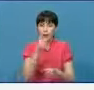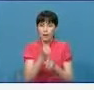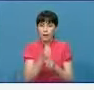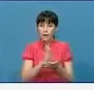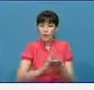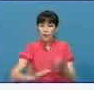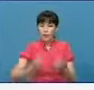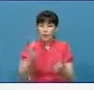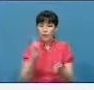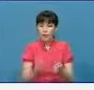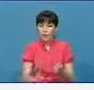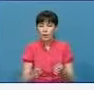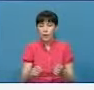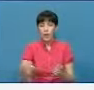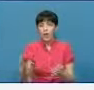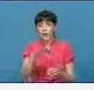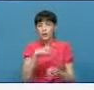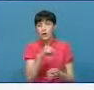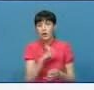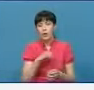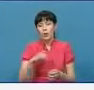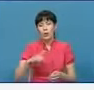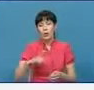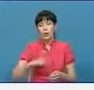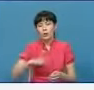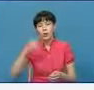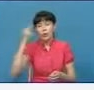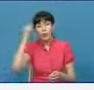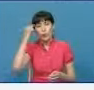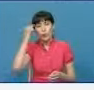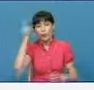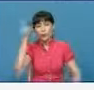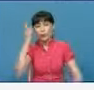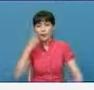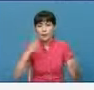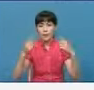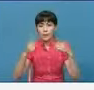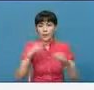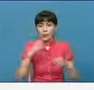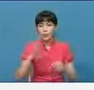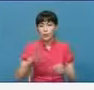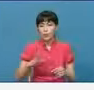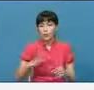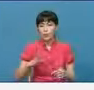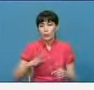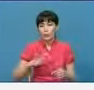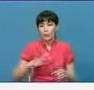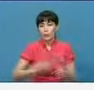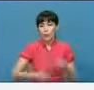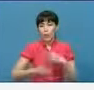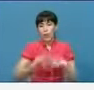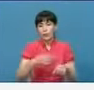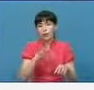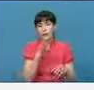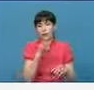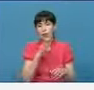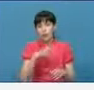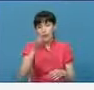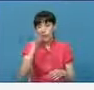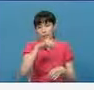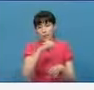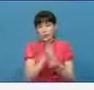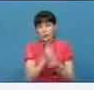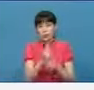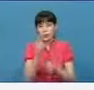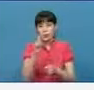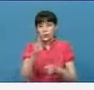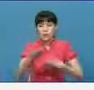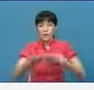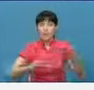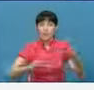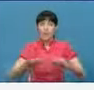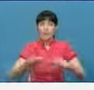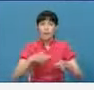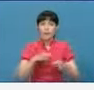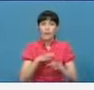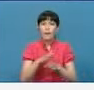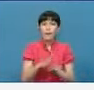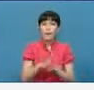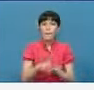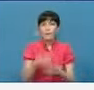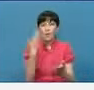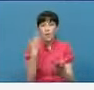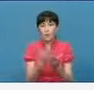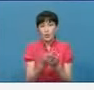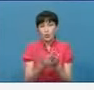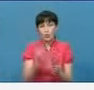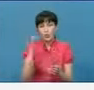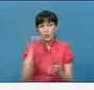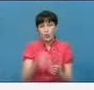редакторларымыз барлығы өздерінің тың ойларын ортаға салды. Алдағы уақытта да осы елбасының 100 нақты қадамы бойынша нақты ұсыныстарды, осы